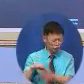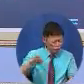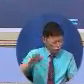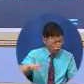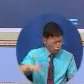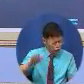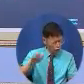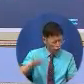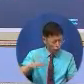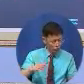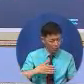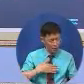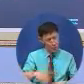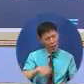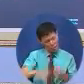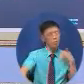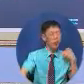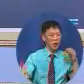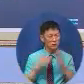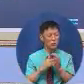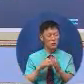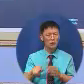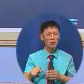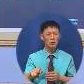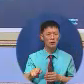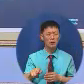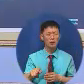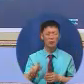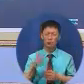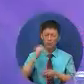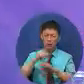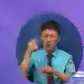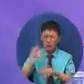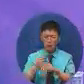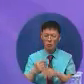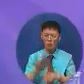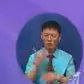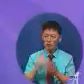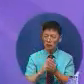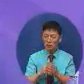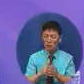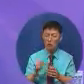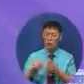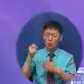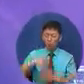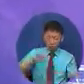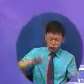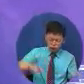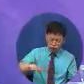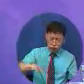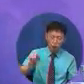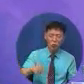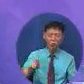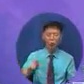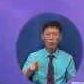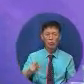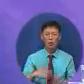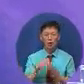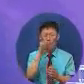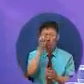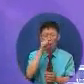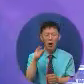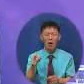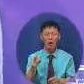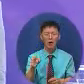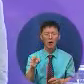누르고 결국 지쳐서 쓰러질 때까지 눌러요. 다음날 간단히 먹고 정신을 차리면 또 눌러요. 그만큼 좋아하는